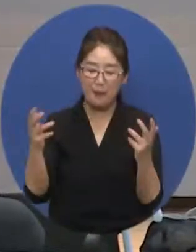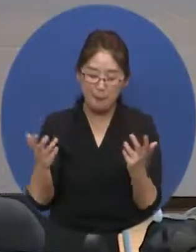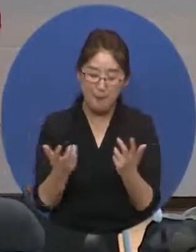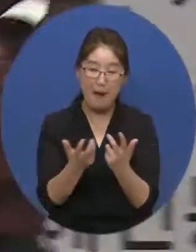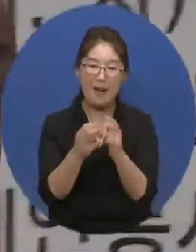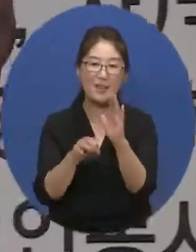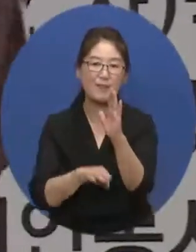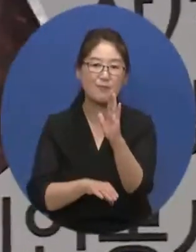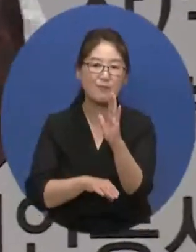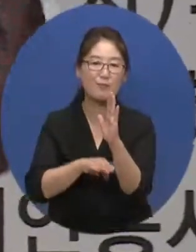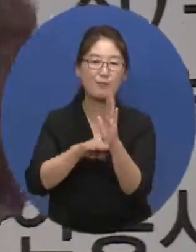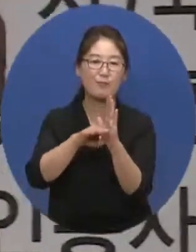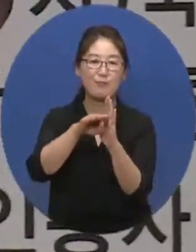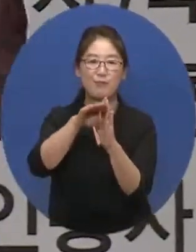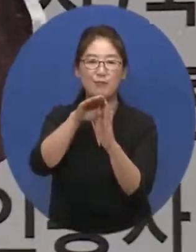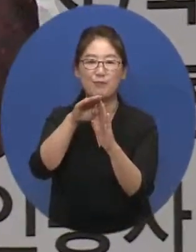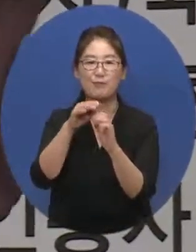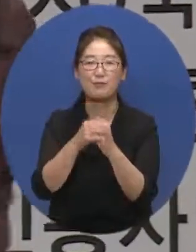주세요.